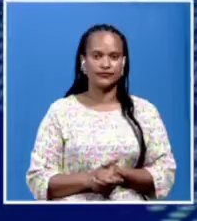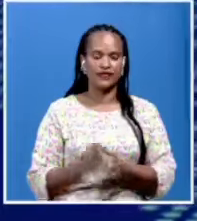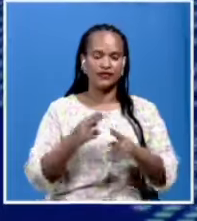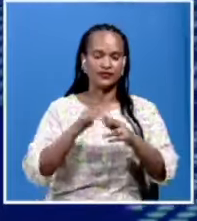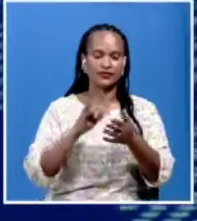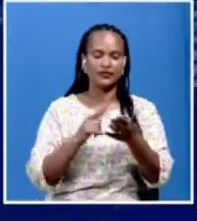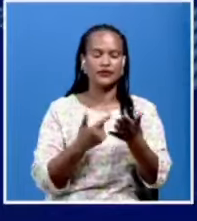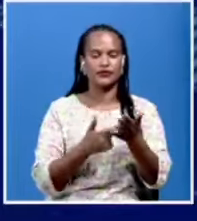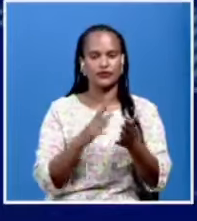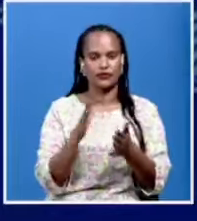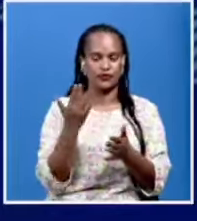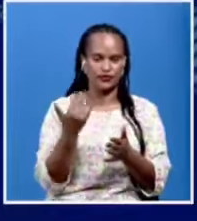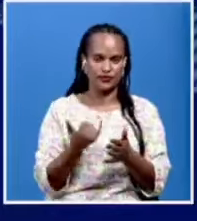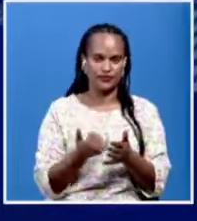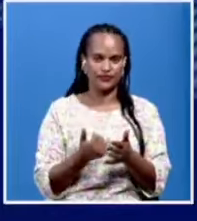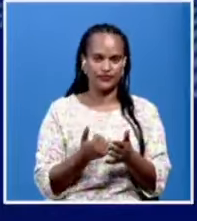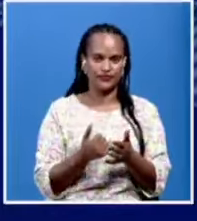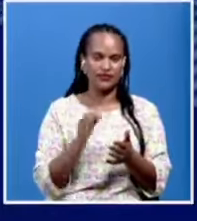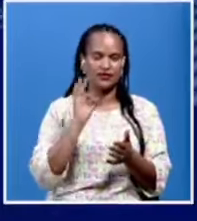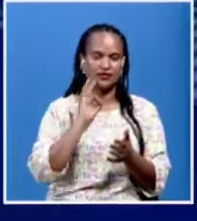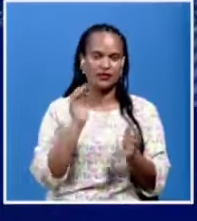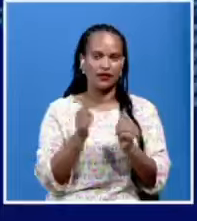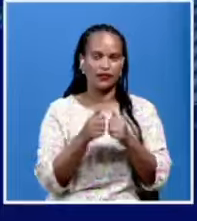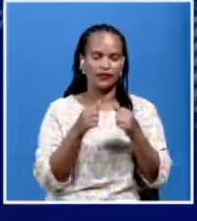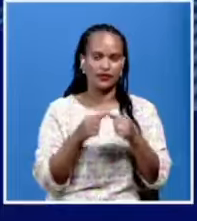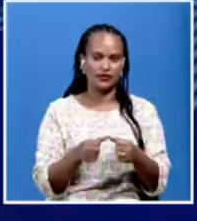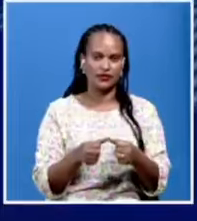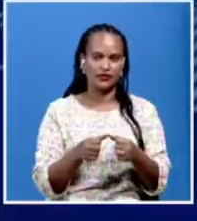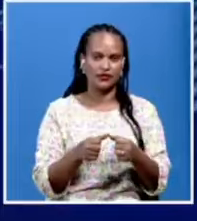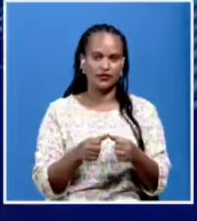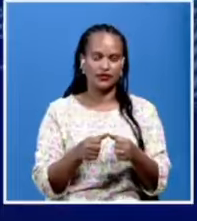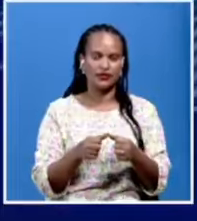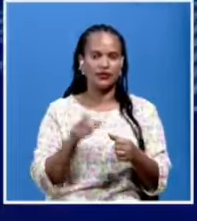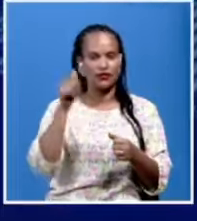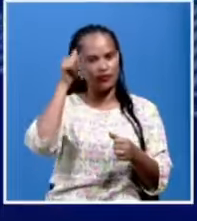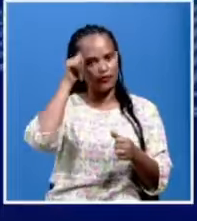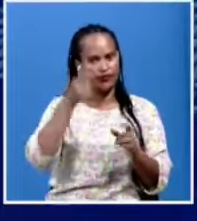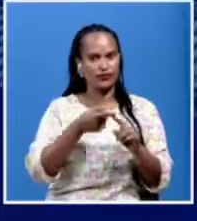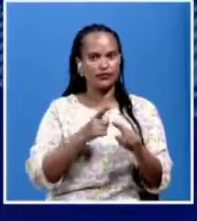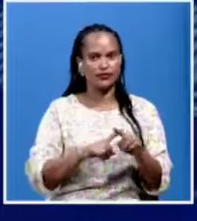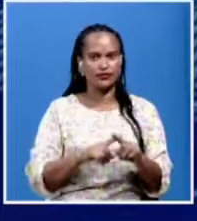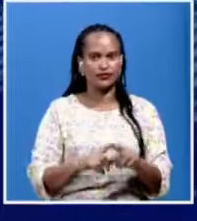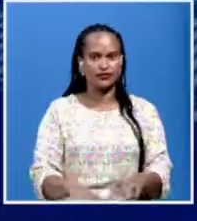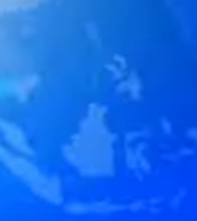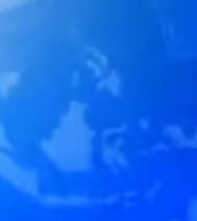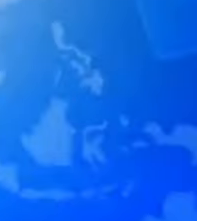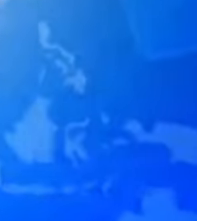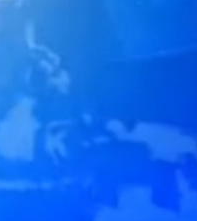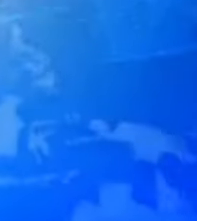حصرتي صبصبات نايزعلات نزيمي مسلني روم سار ابراهيم ساخوم صنيحه نام مسارحتي افوردك ملسكم